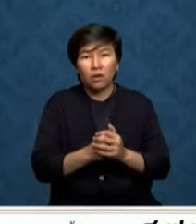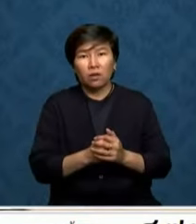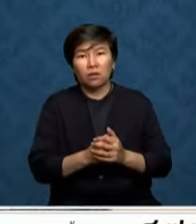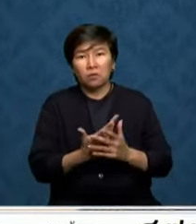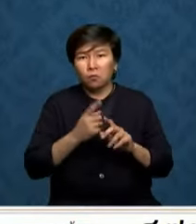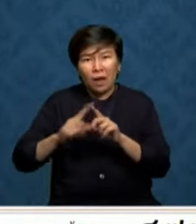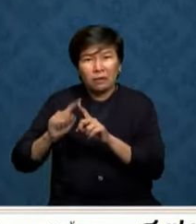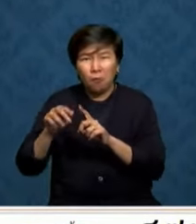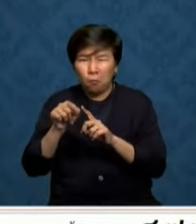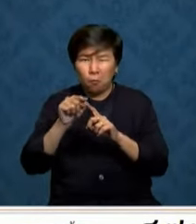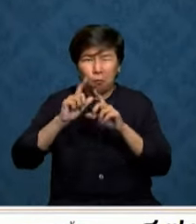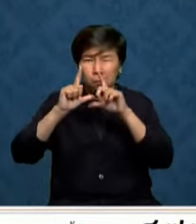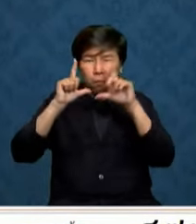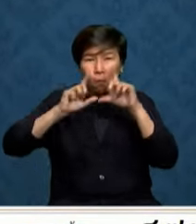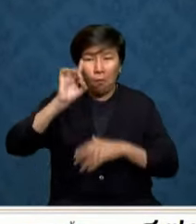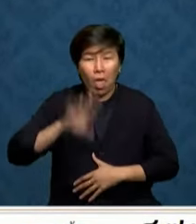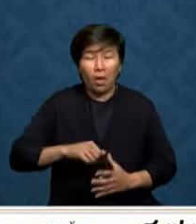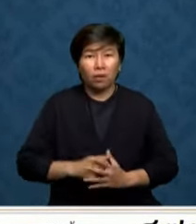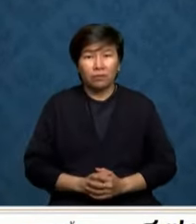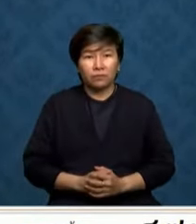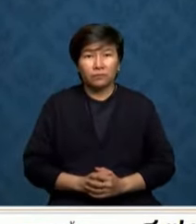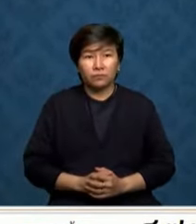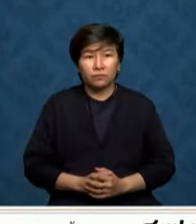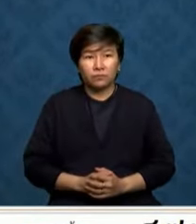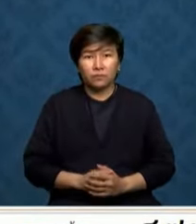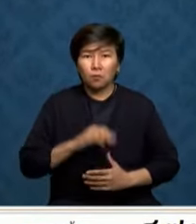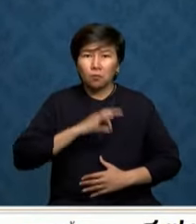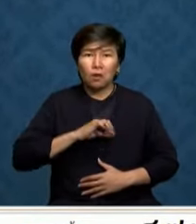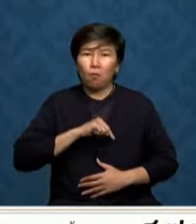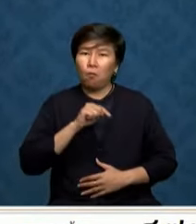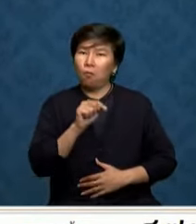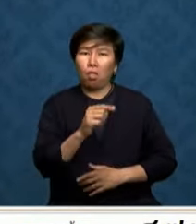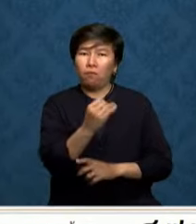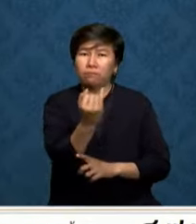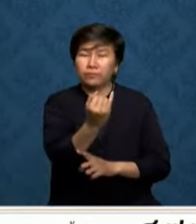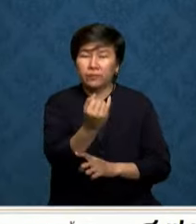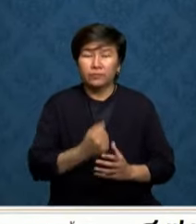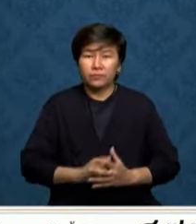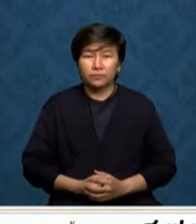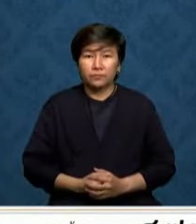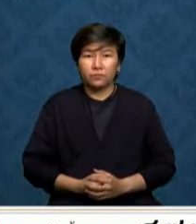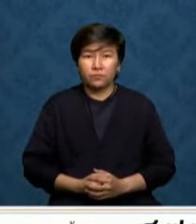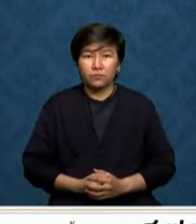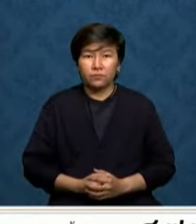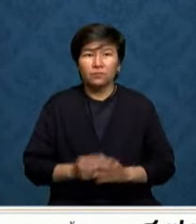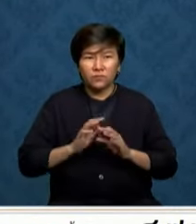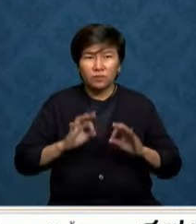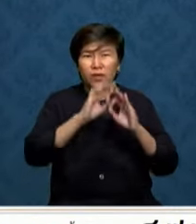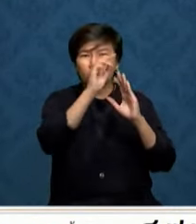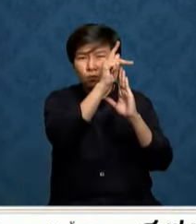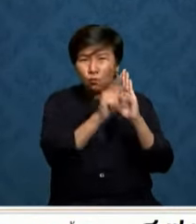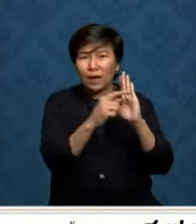แสดๆอันนี้ก็ก็คือความมีเสรีภาพเกินไปฉะนั้นการปกครองก็ย่อมมีกรอบ